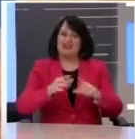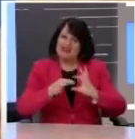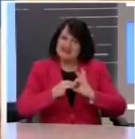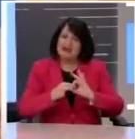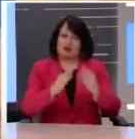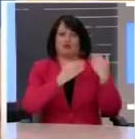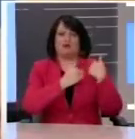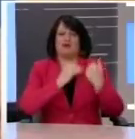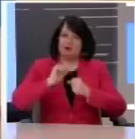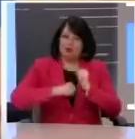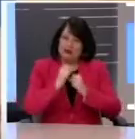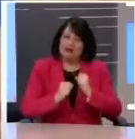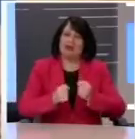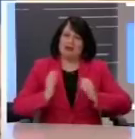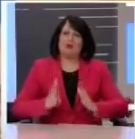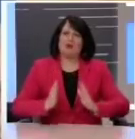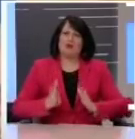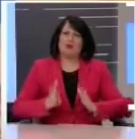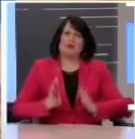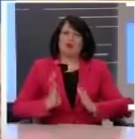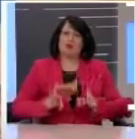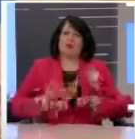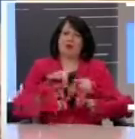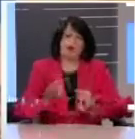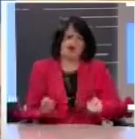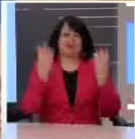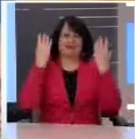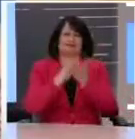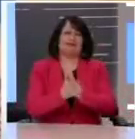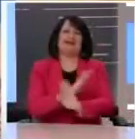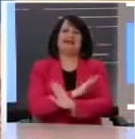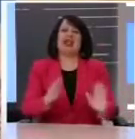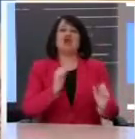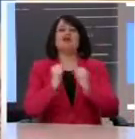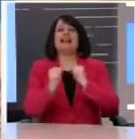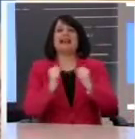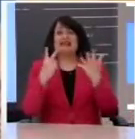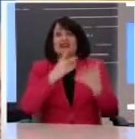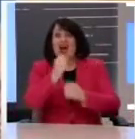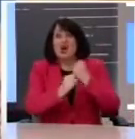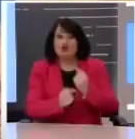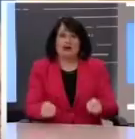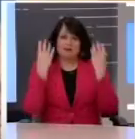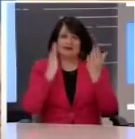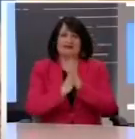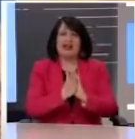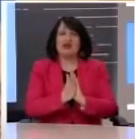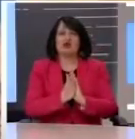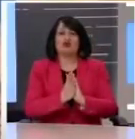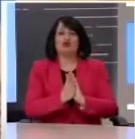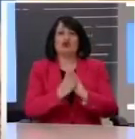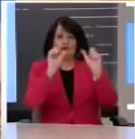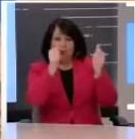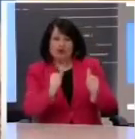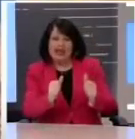προσπάθεια, προκειμένου όχι μόνο να αφήσει πίσω της ολοκληρωτικά την κρίση την 7χρονη, αλλά να αφήσει πίσω της και το μοντέλο